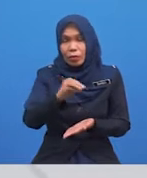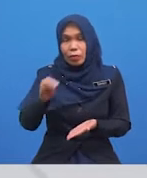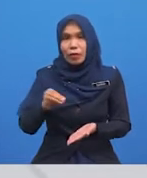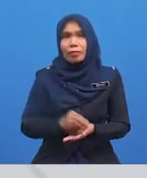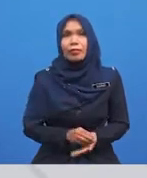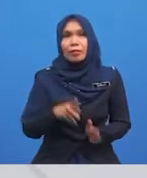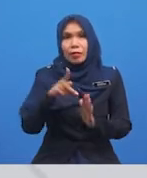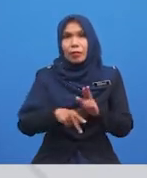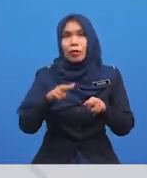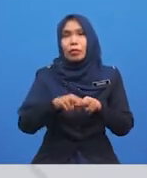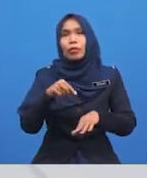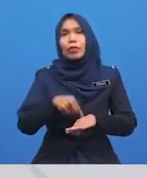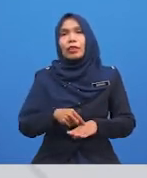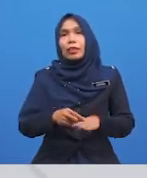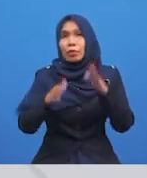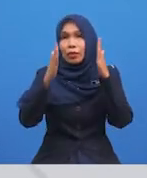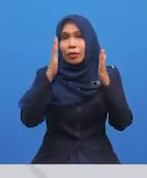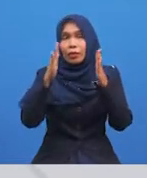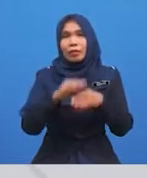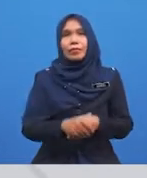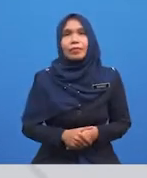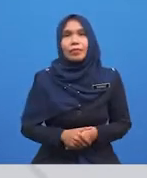mempengaruhi taburan penduduk di Malaysia.